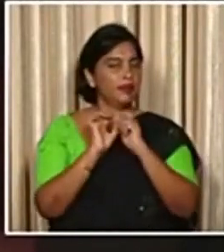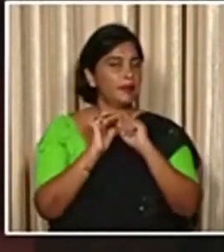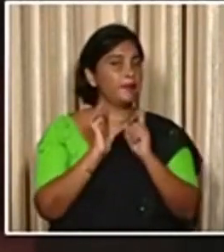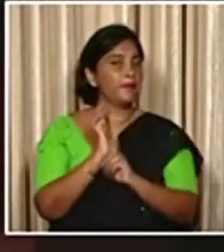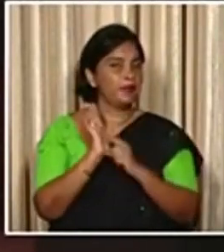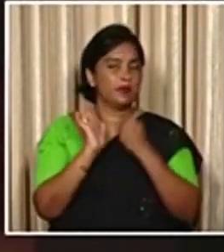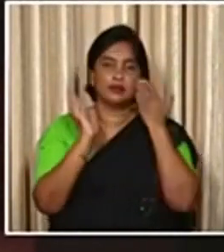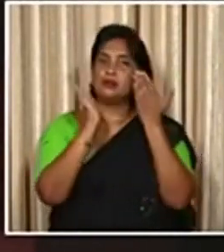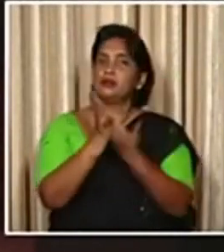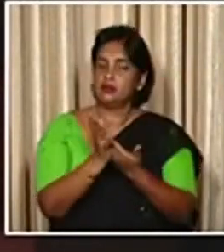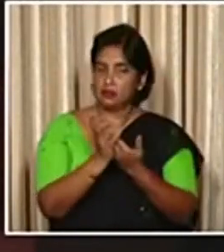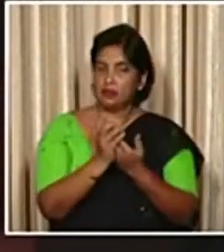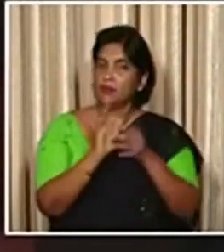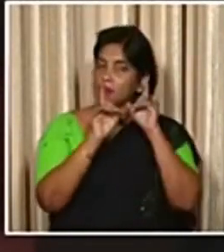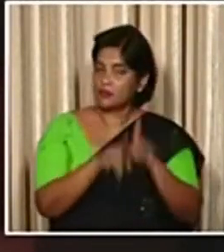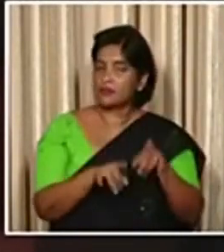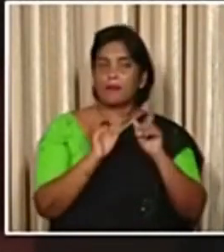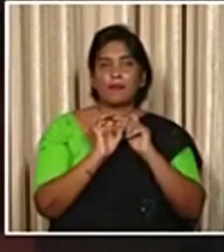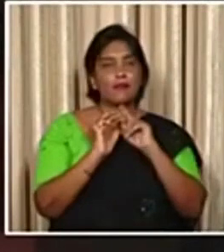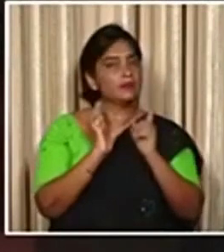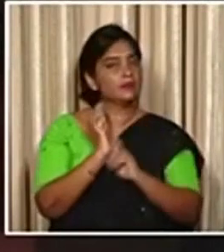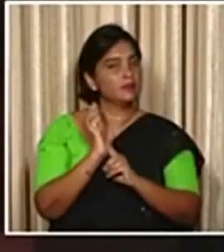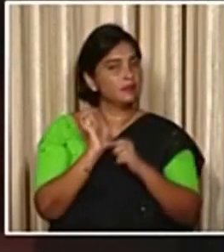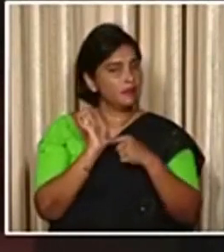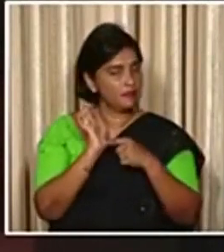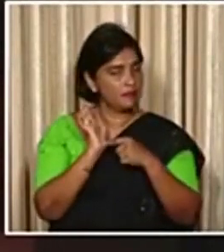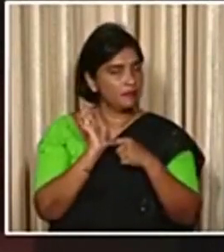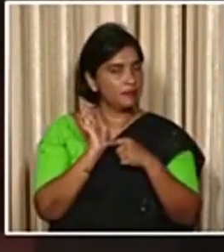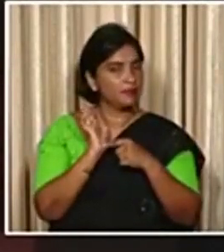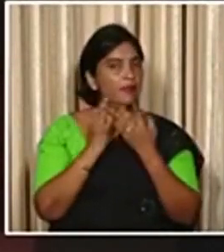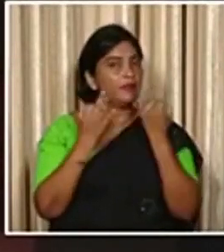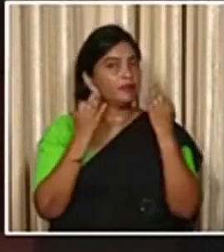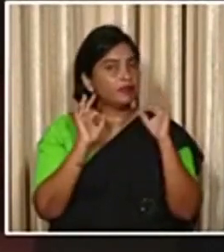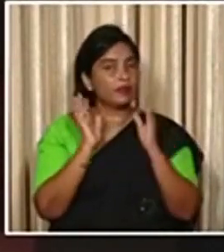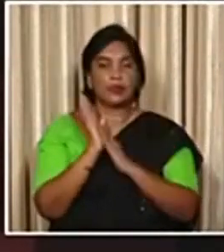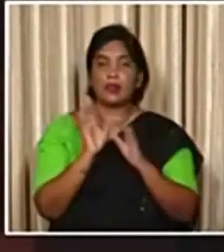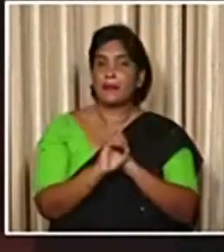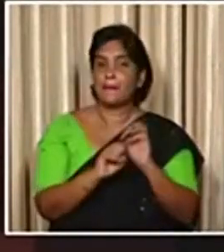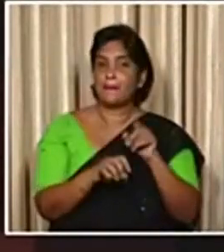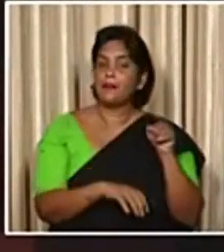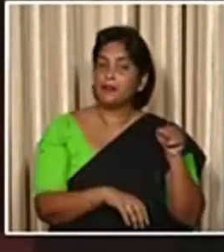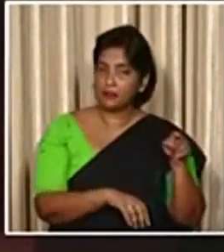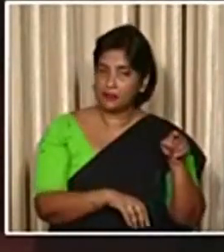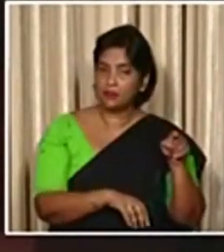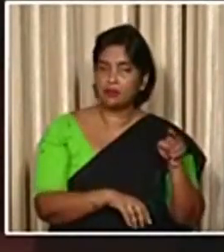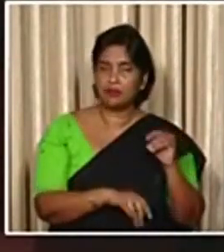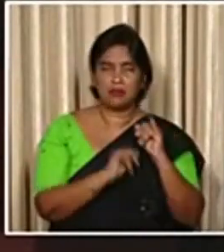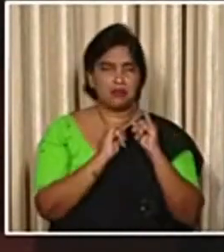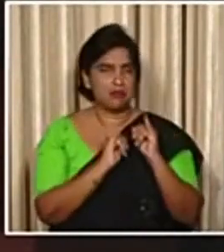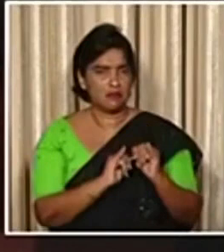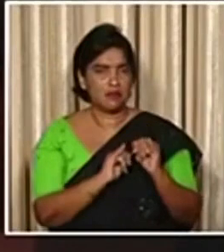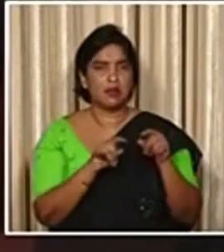පනත ඉදිරිපත් කරයි කියලා. ඒ වගේම මේ කෙටුම් පනතේ නිදහස් මාධ්‍යයකට